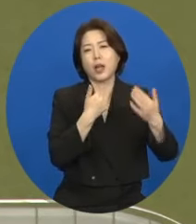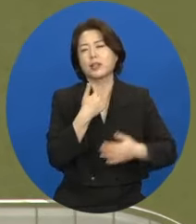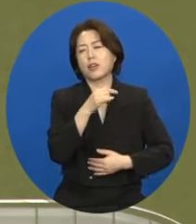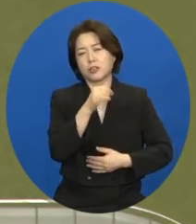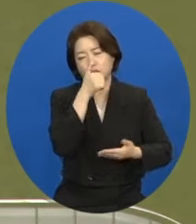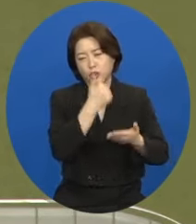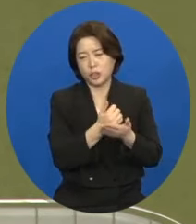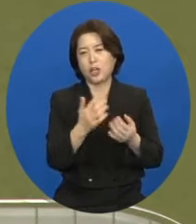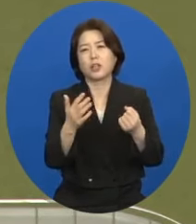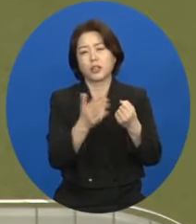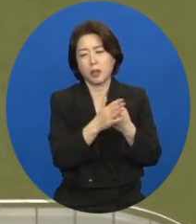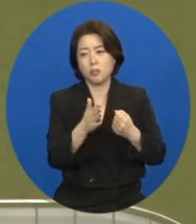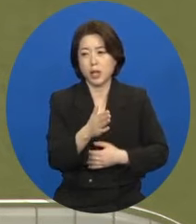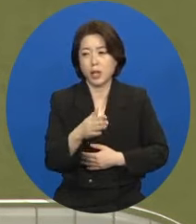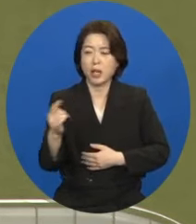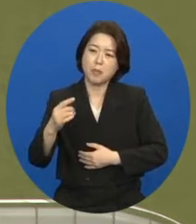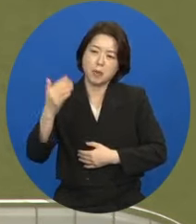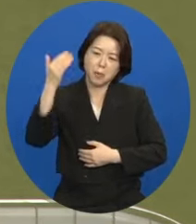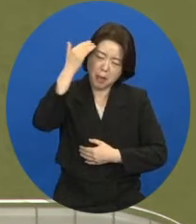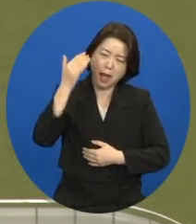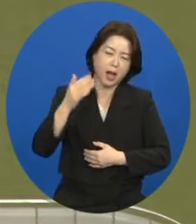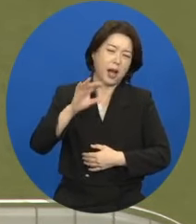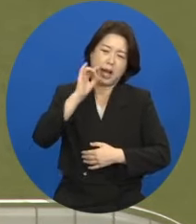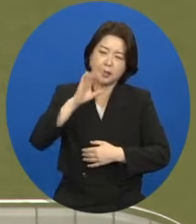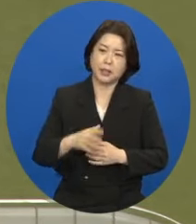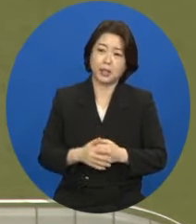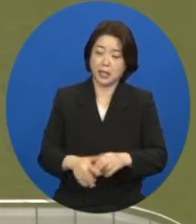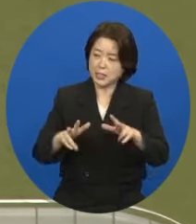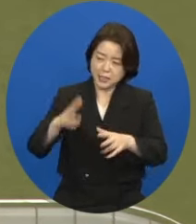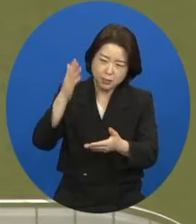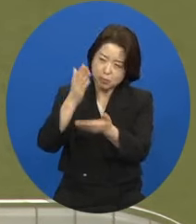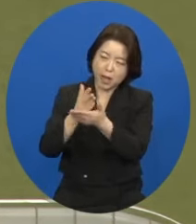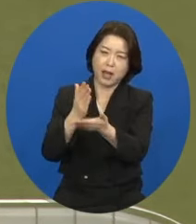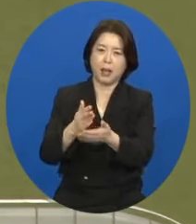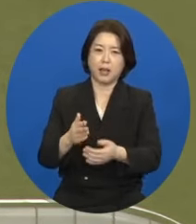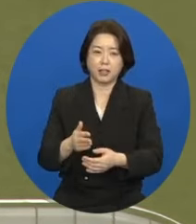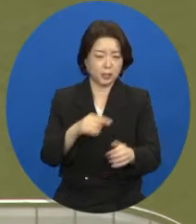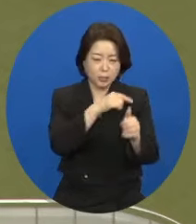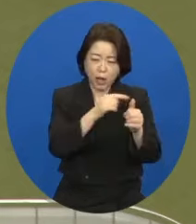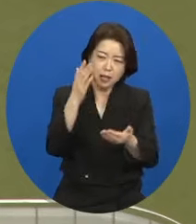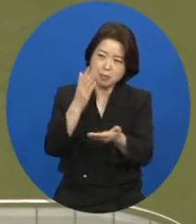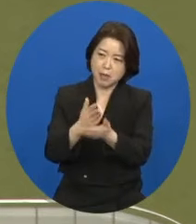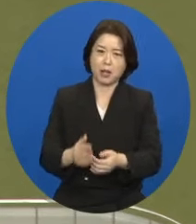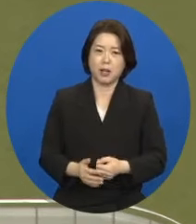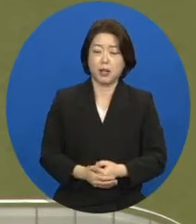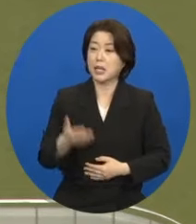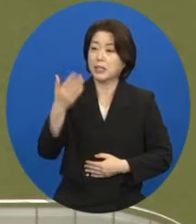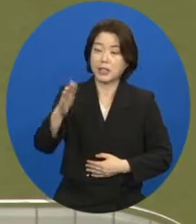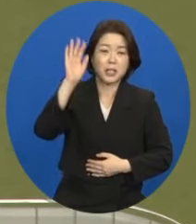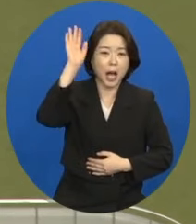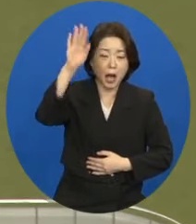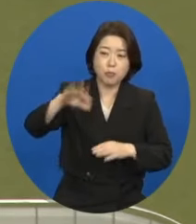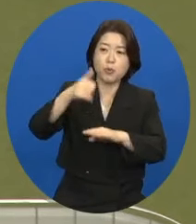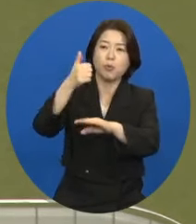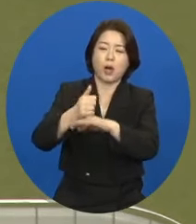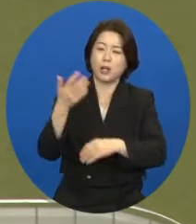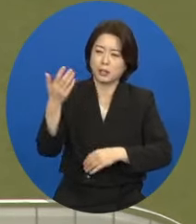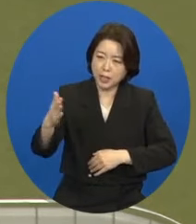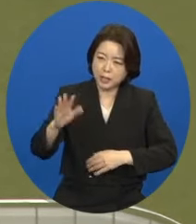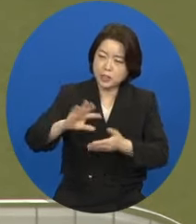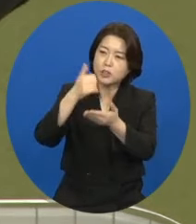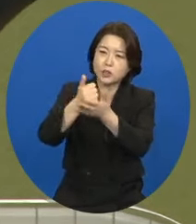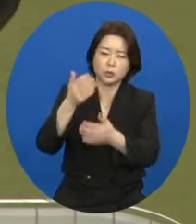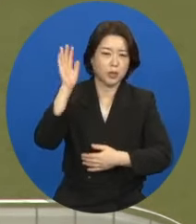하려고 하십니까? 다윗이요, 당신은 나귀드이십니다. 당신은 그리스도인이십니다.